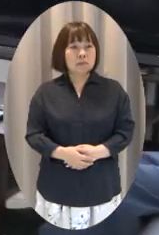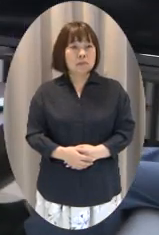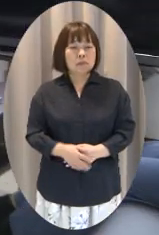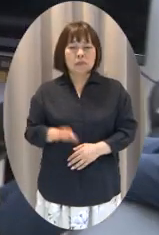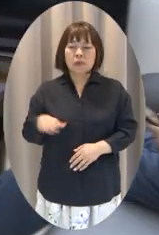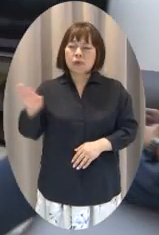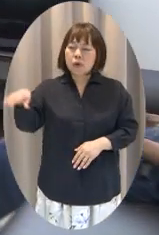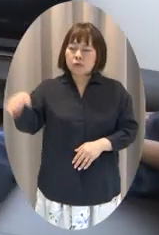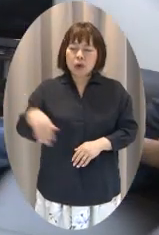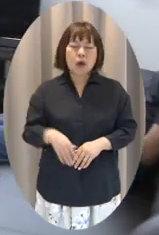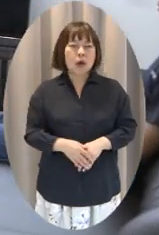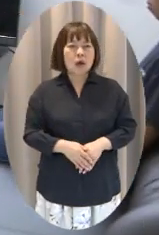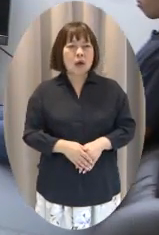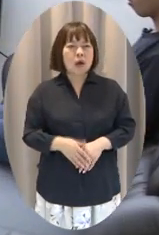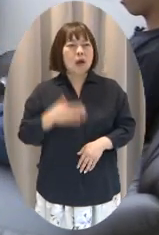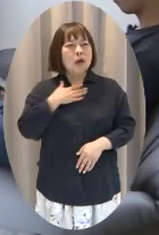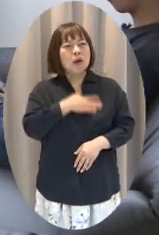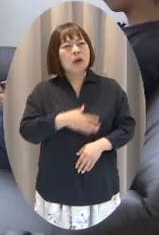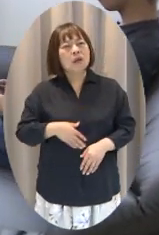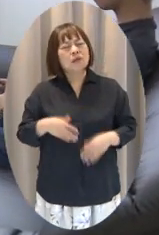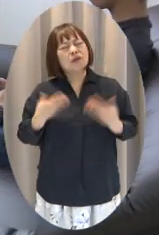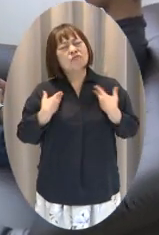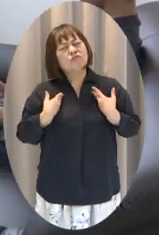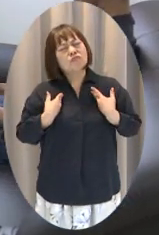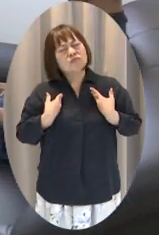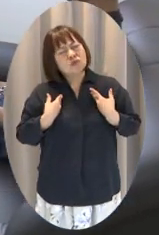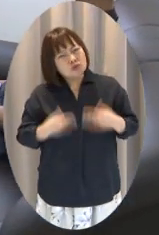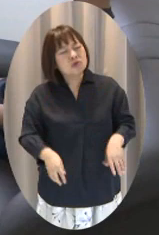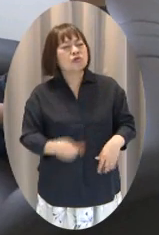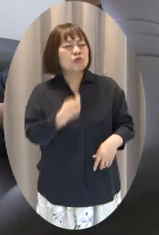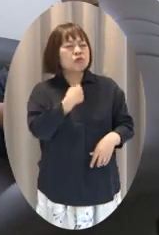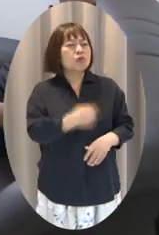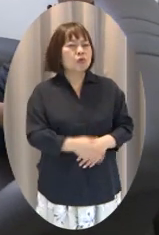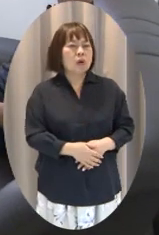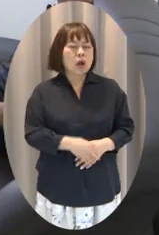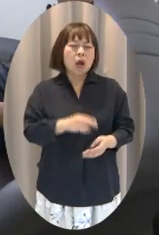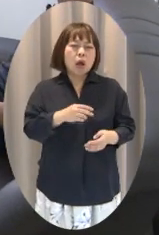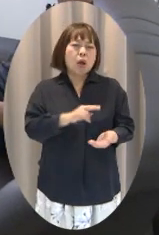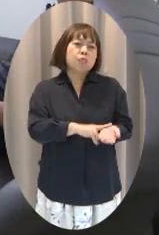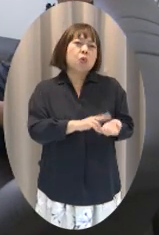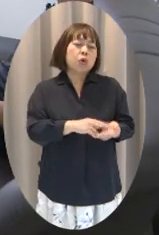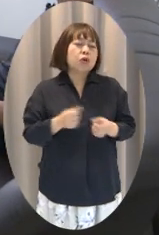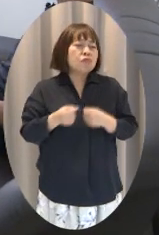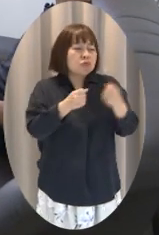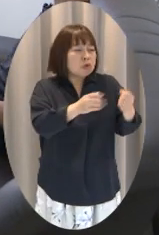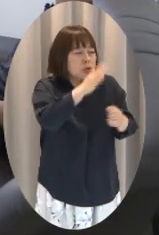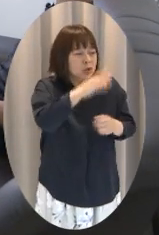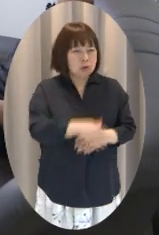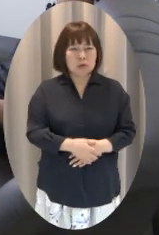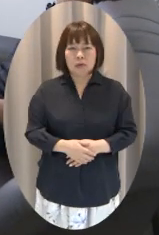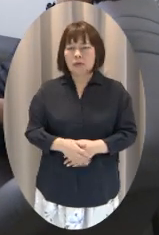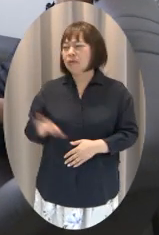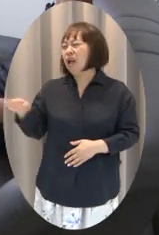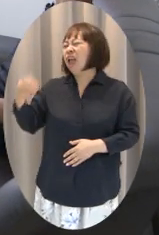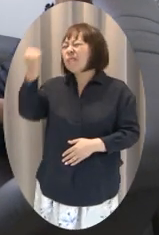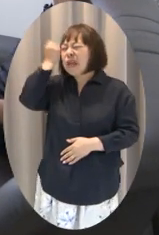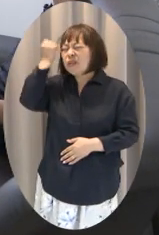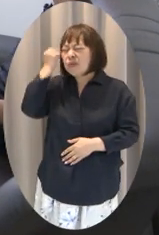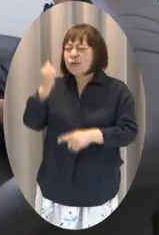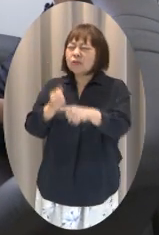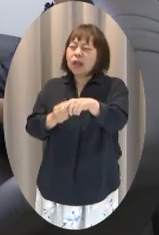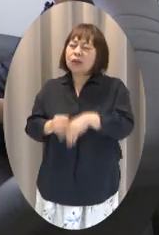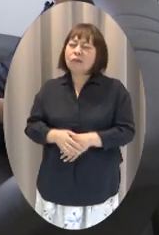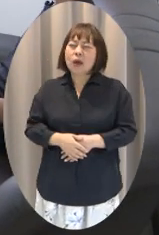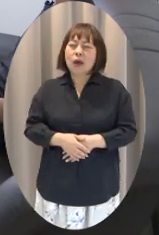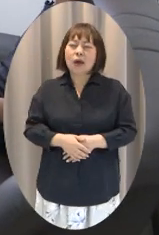拓也、体がすっごいしんどいわ。ちょっと病院連れてってくれへんか。 もうめんどくさいわ、そん